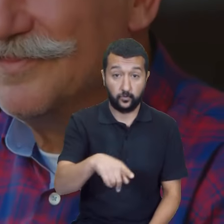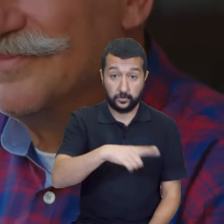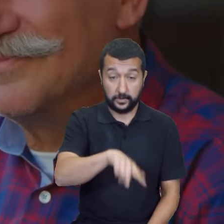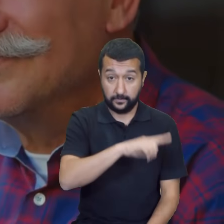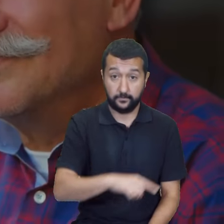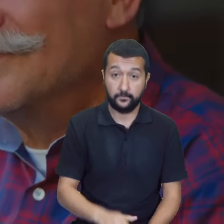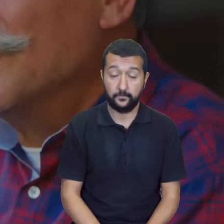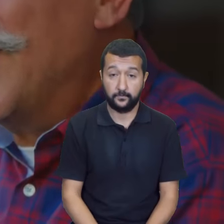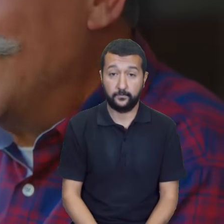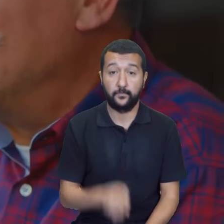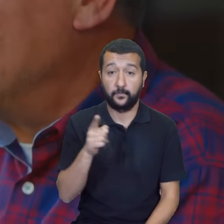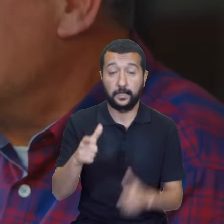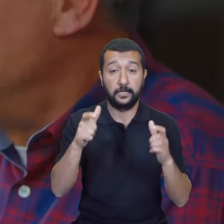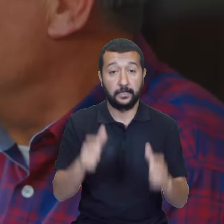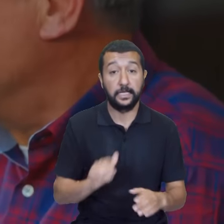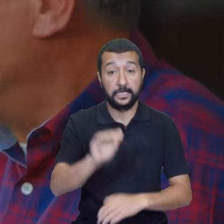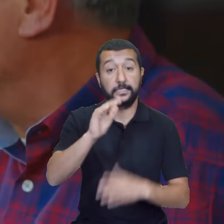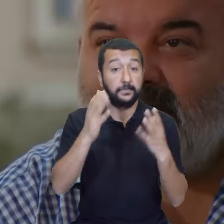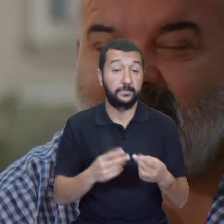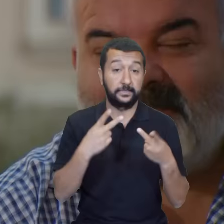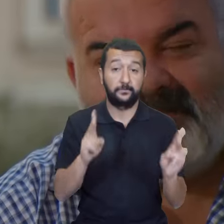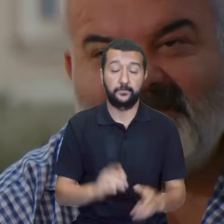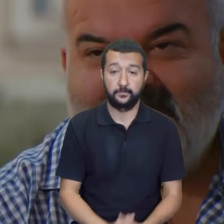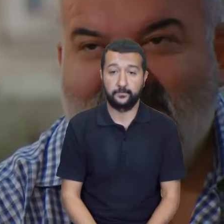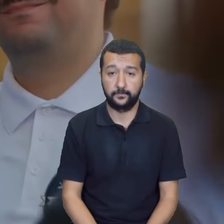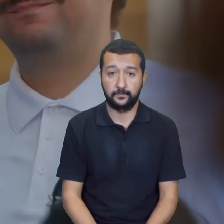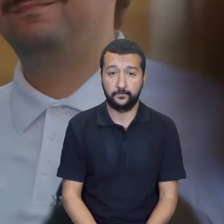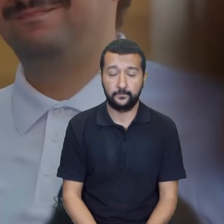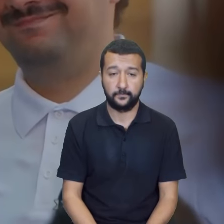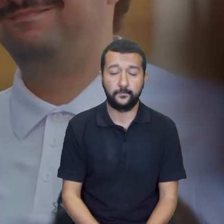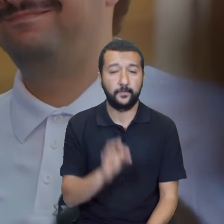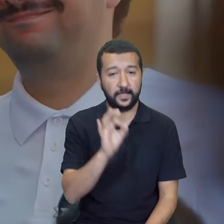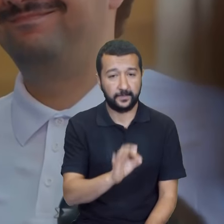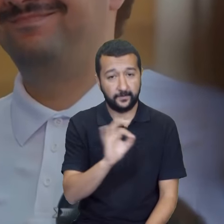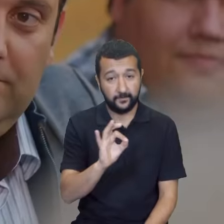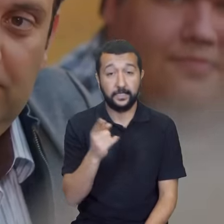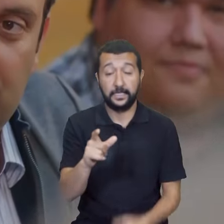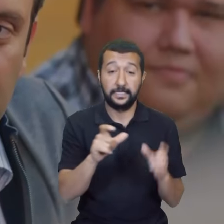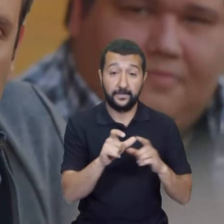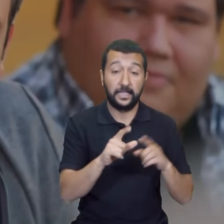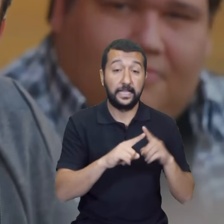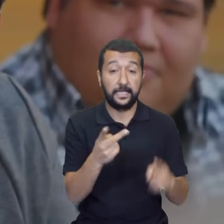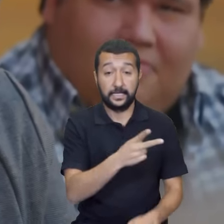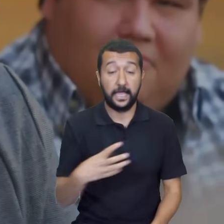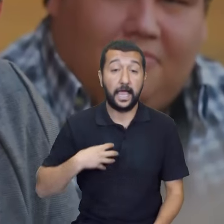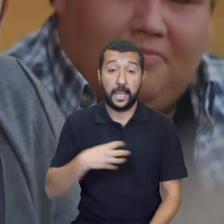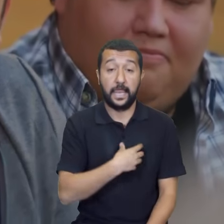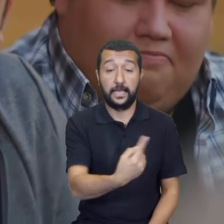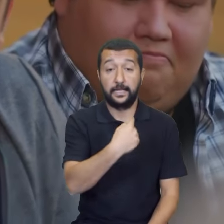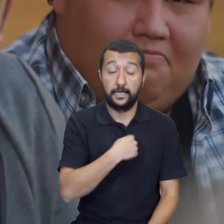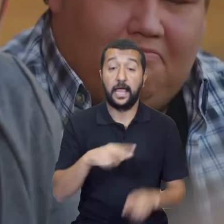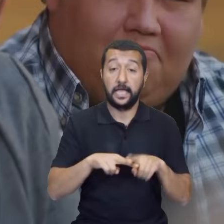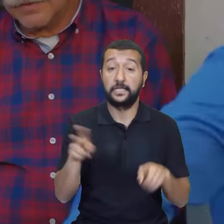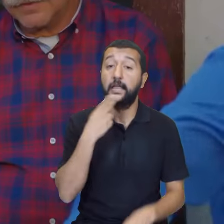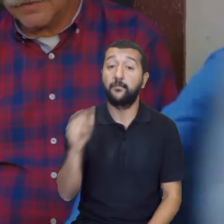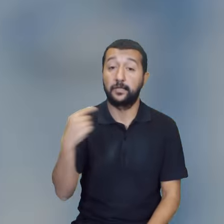çocuklarım bu mahallede yaşayabilecekler. Evet. Sevda ile Tarık annelerini,